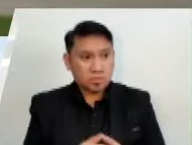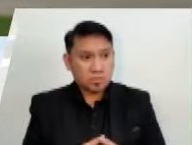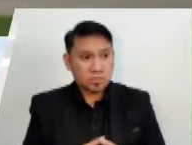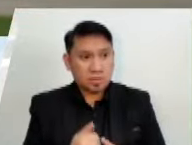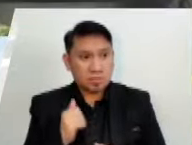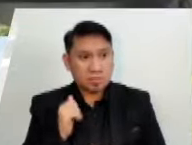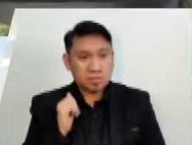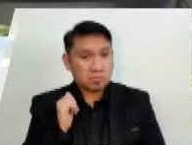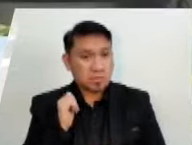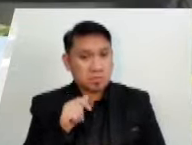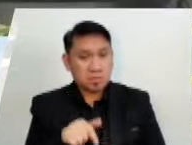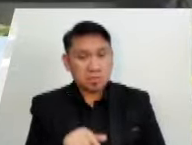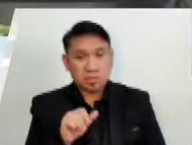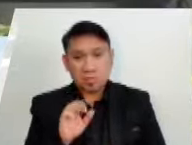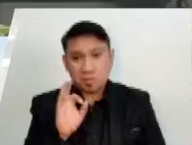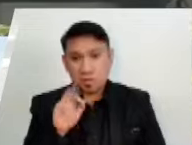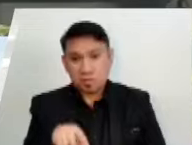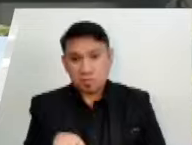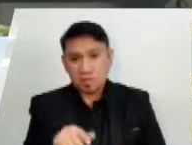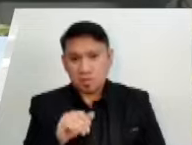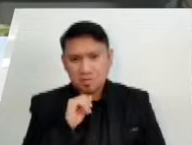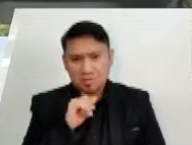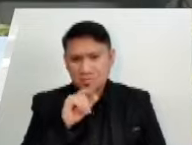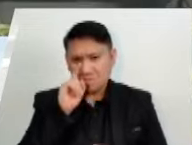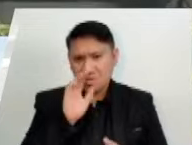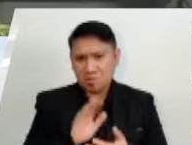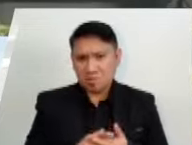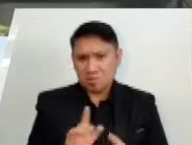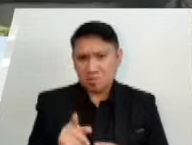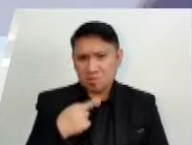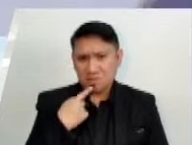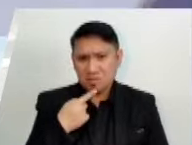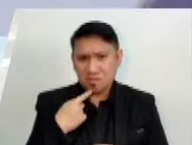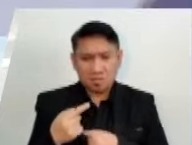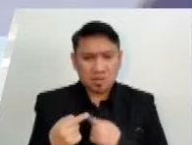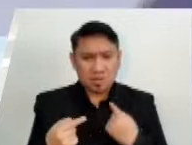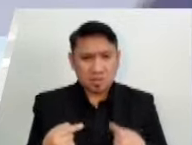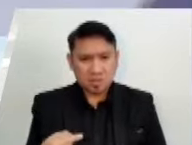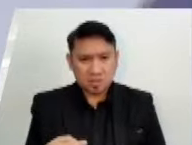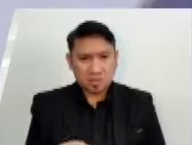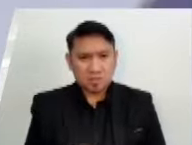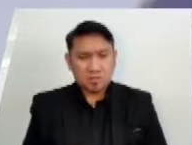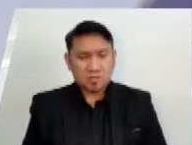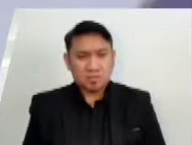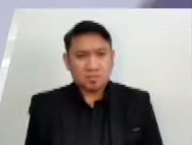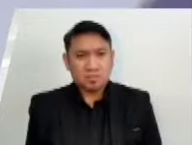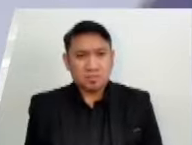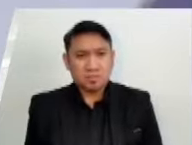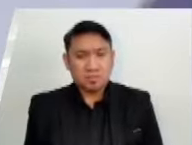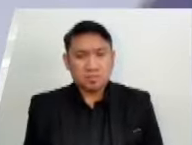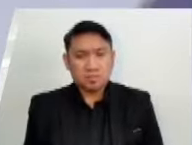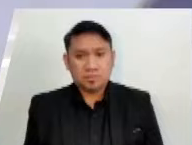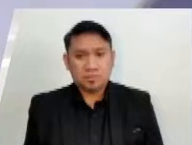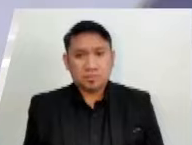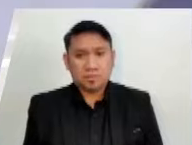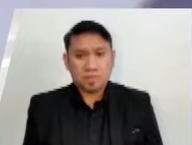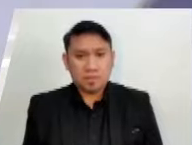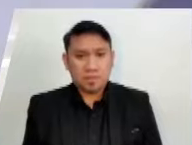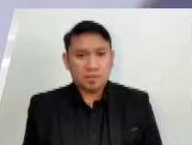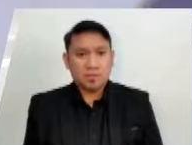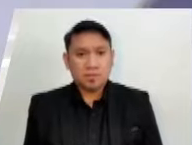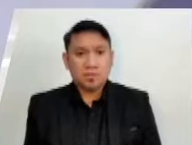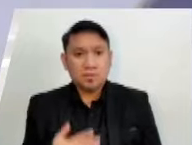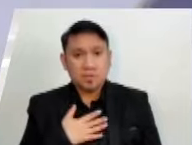Philippines Hindi raw dapat paniwalaan ang mga ganitong pahayag ng China knowing the back of global times yes yes Be careful yeah